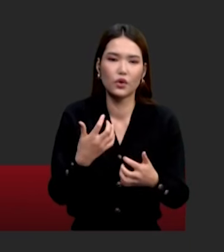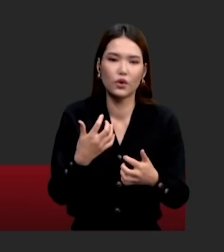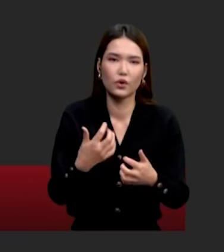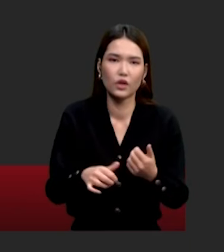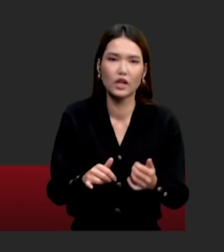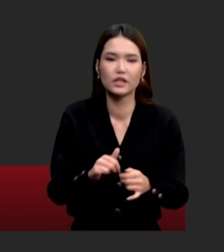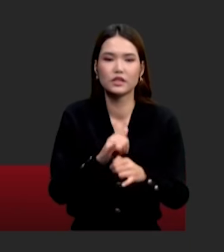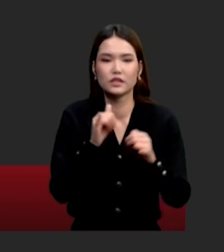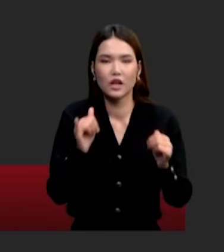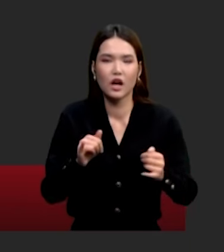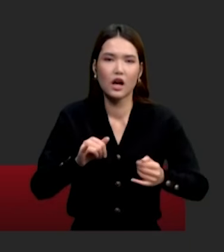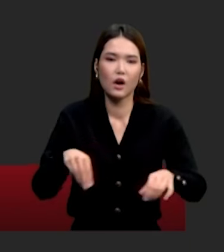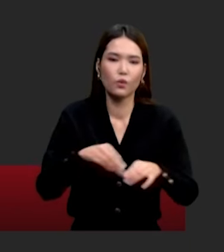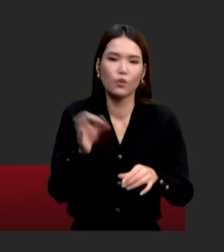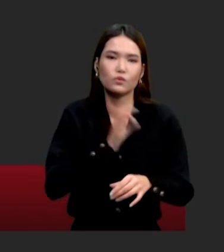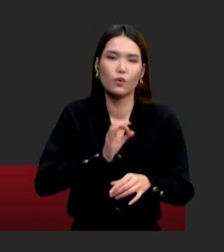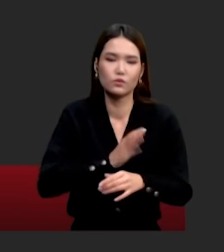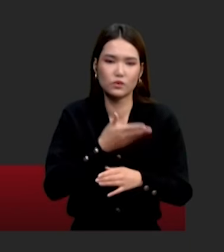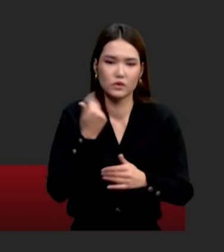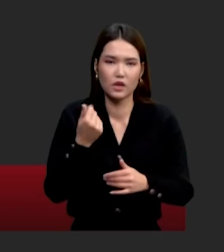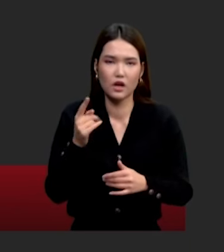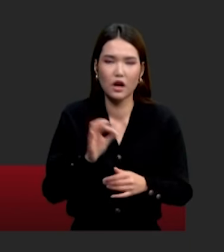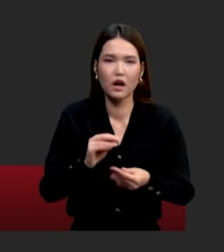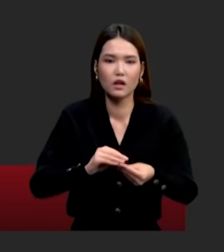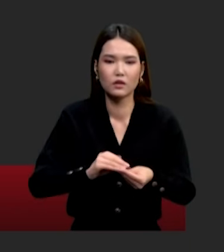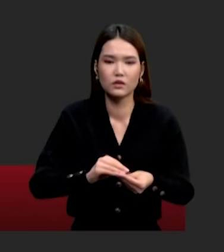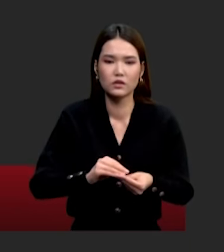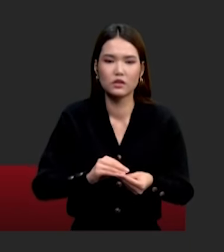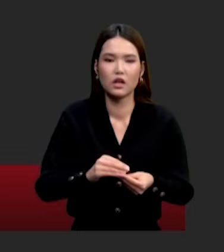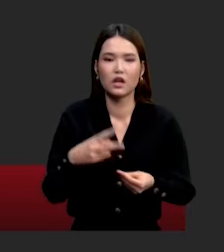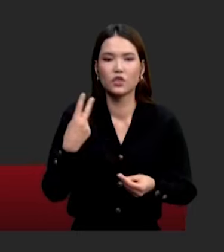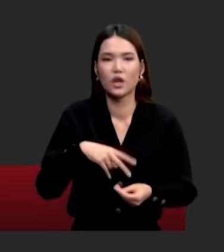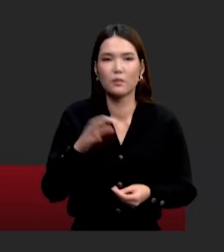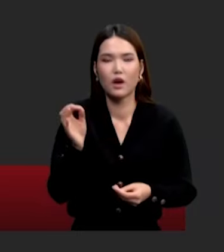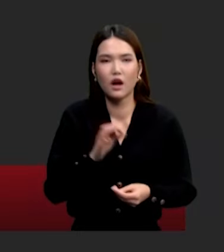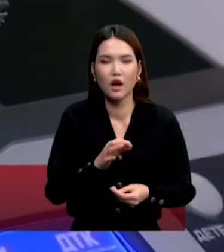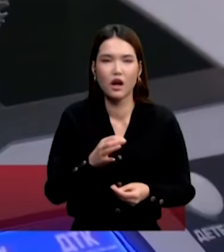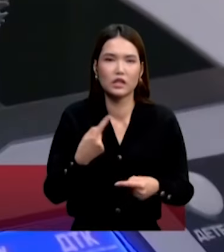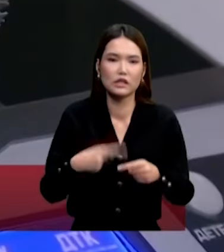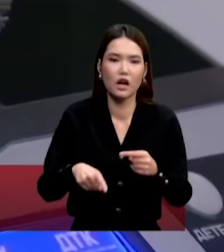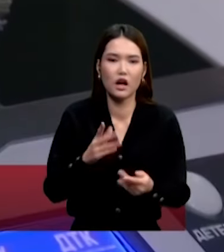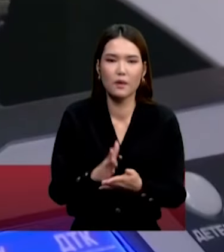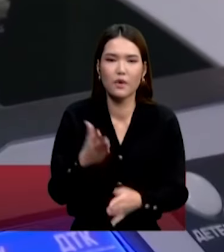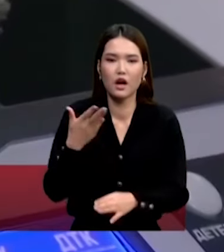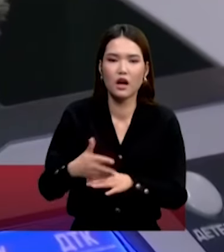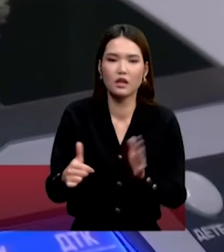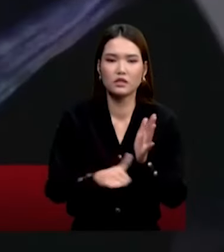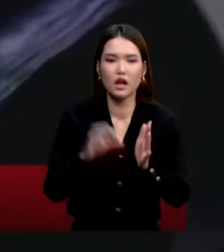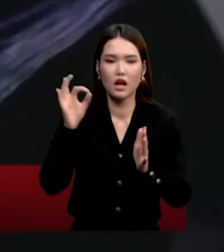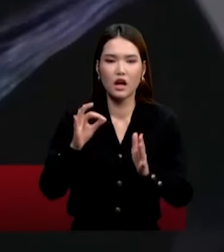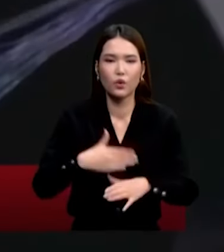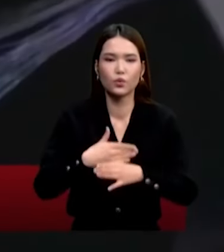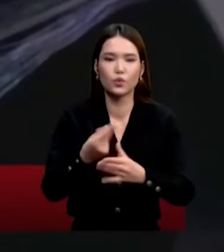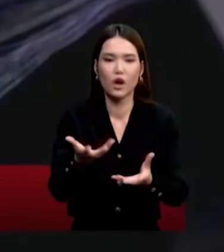қатысып, қайтадан бұны қолданбайтын болсаңыз, бұл ақшаны 21%-мен қайырасың деген. Кредиттің 6%